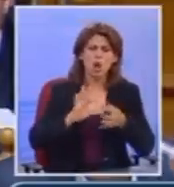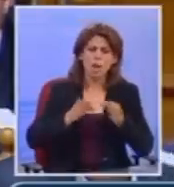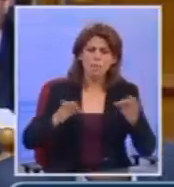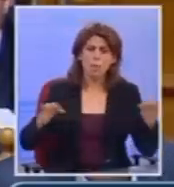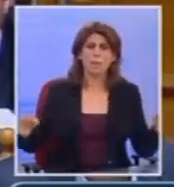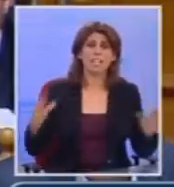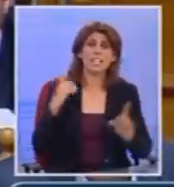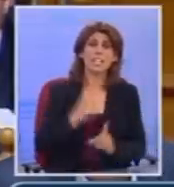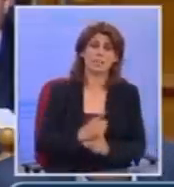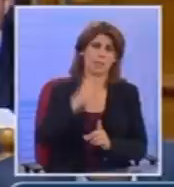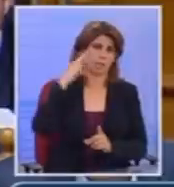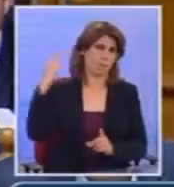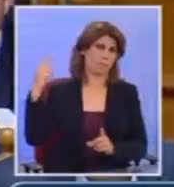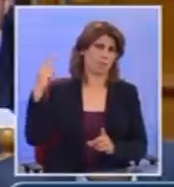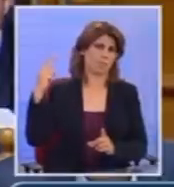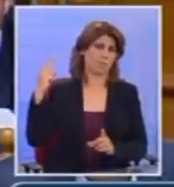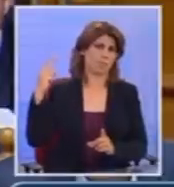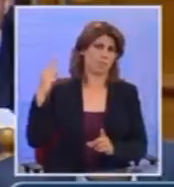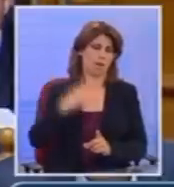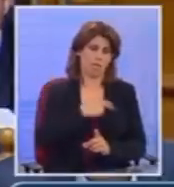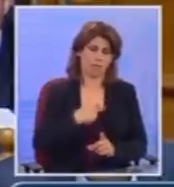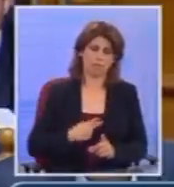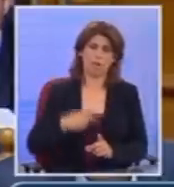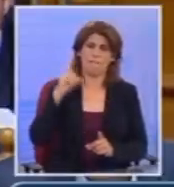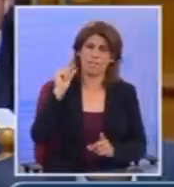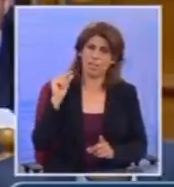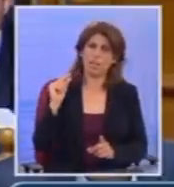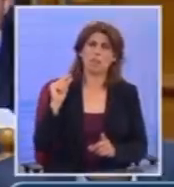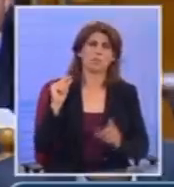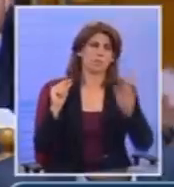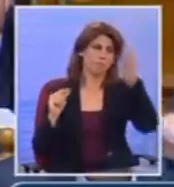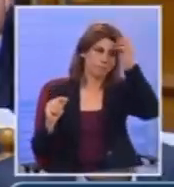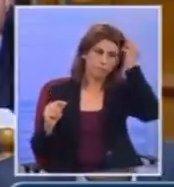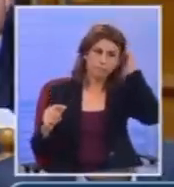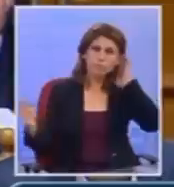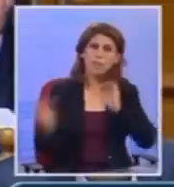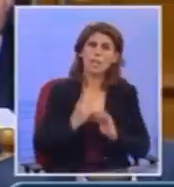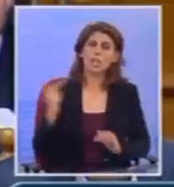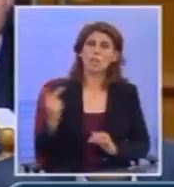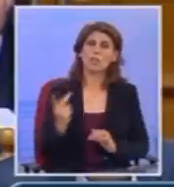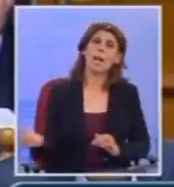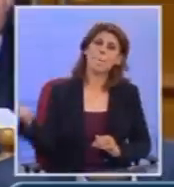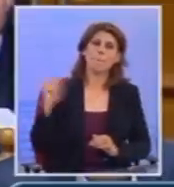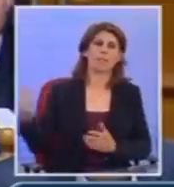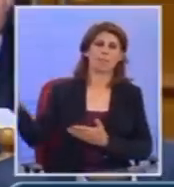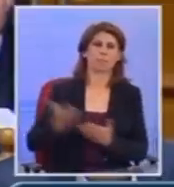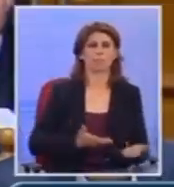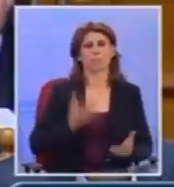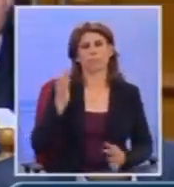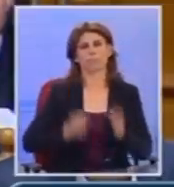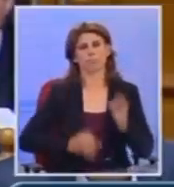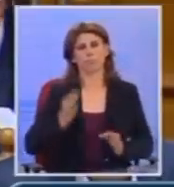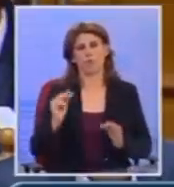στην ακαδημαϊκή κοινότητα. Πανεπιστημιακούς, φοιτητές, την κοινωνία και μετά θα έρθει στη Βουλή.